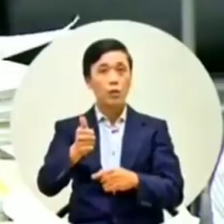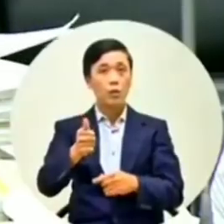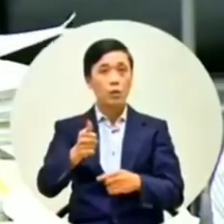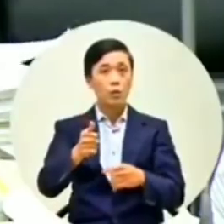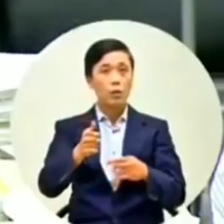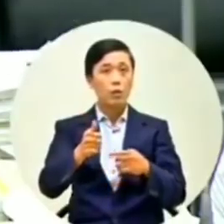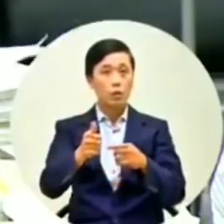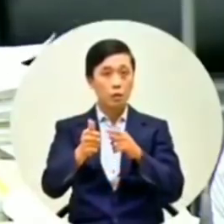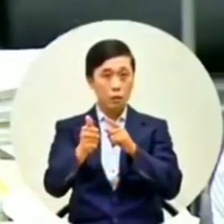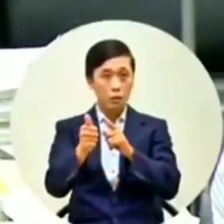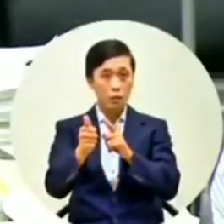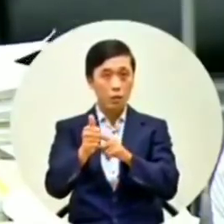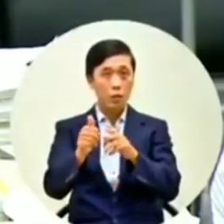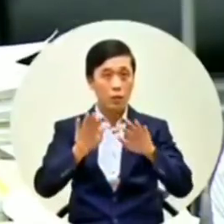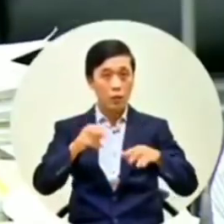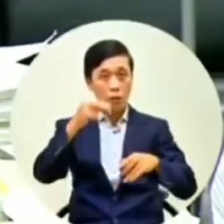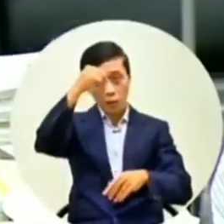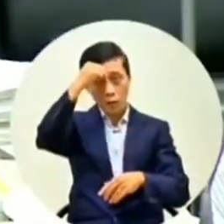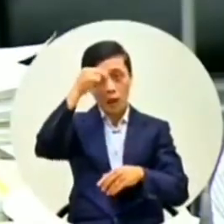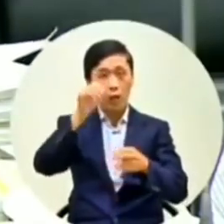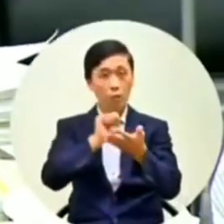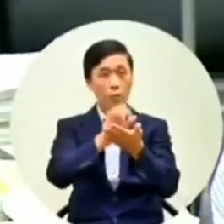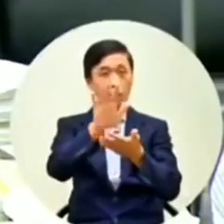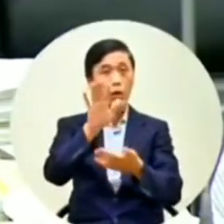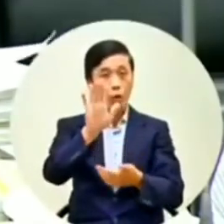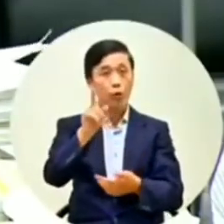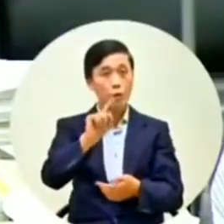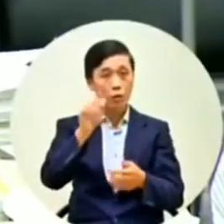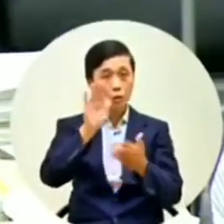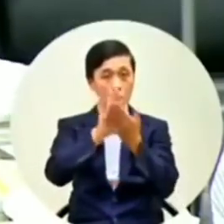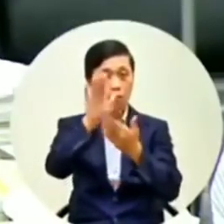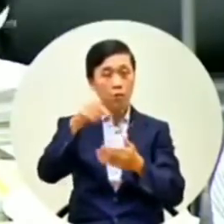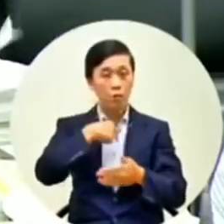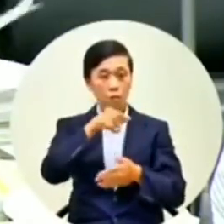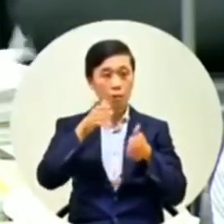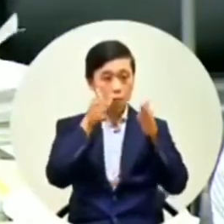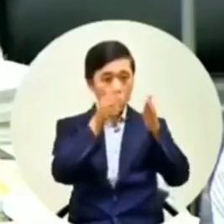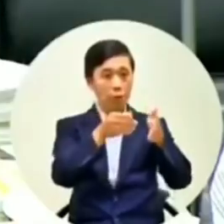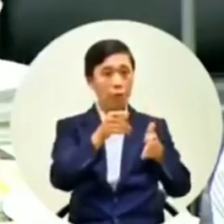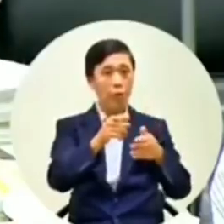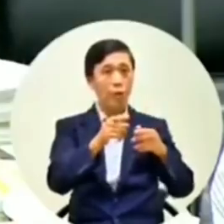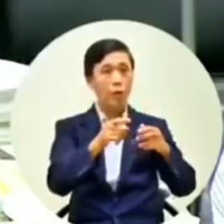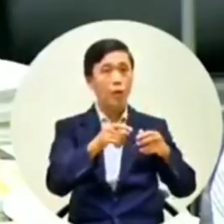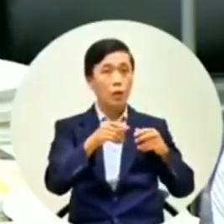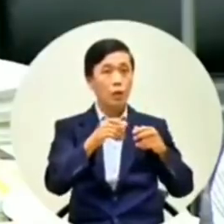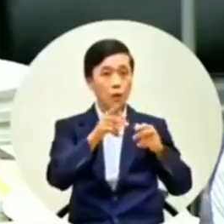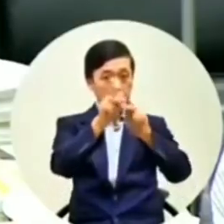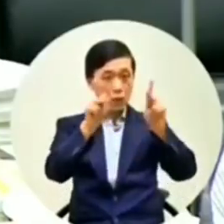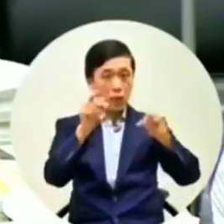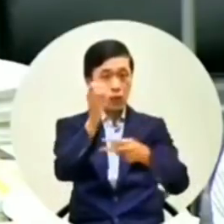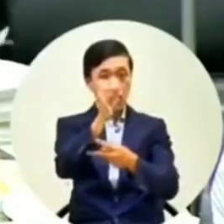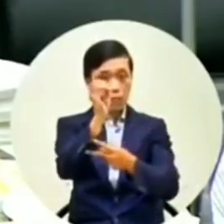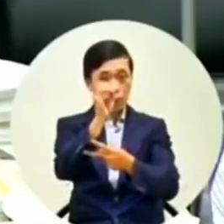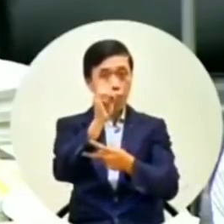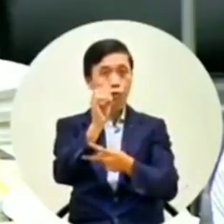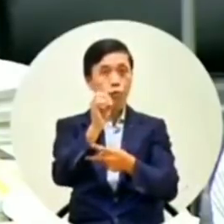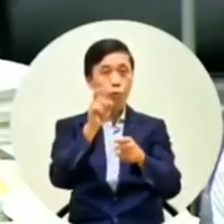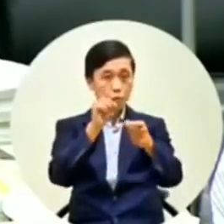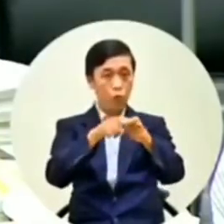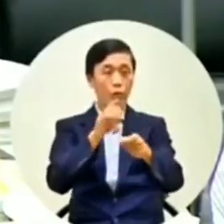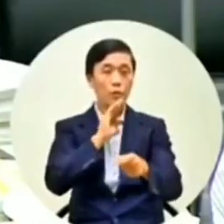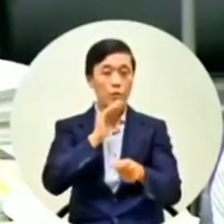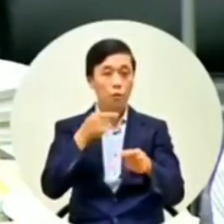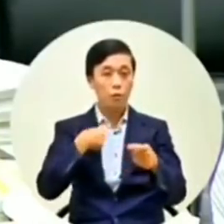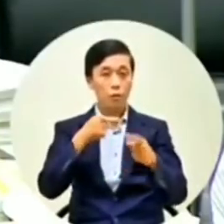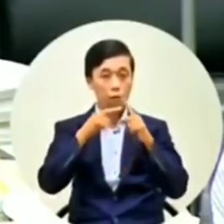财政局长。今天下午呢有报告说未来我们会朝向我们这个零举债的目标，对不对？所以在这